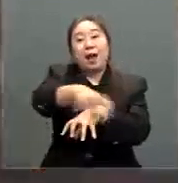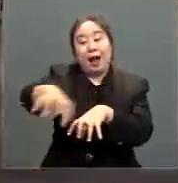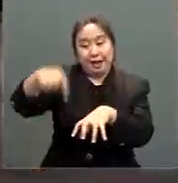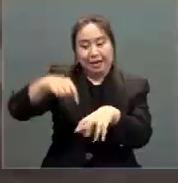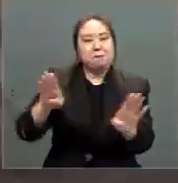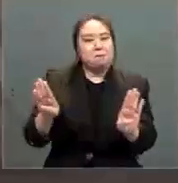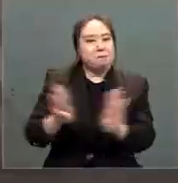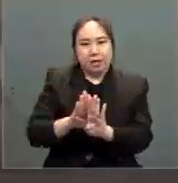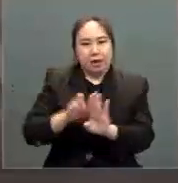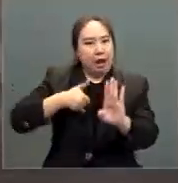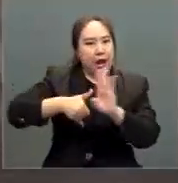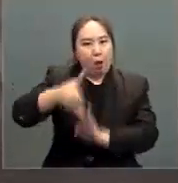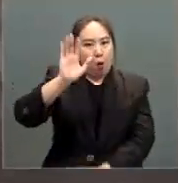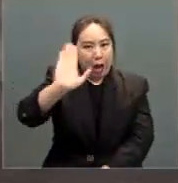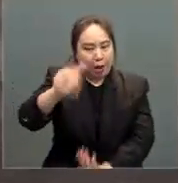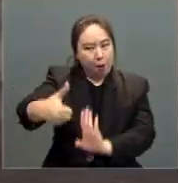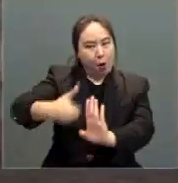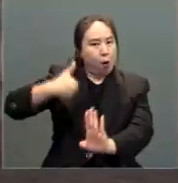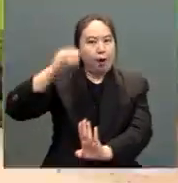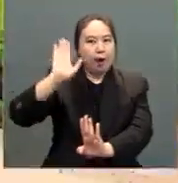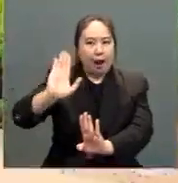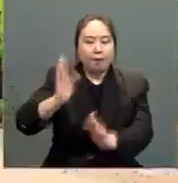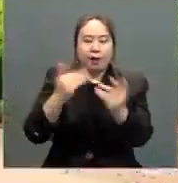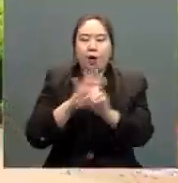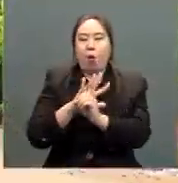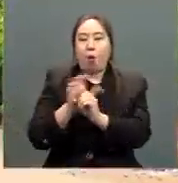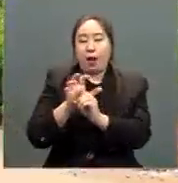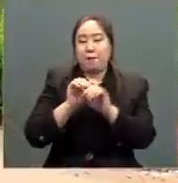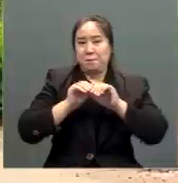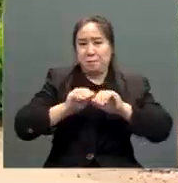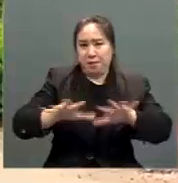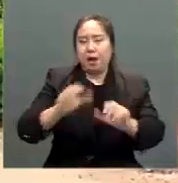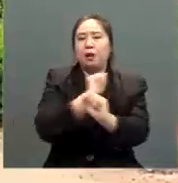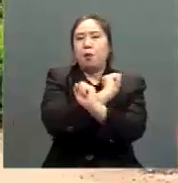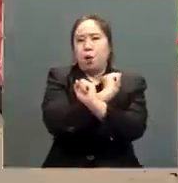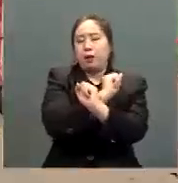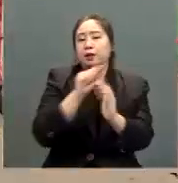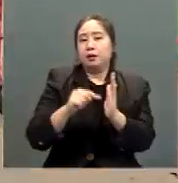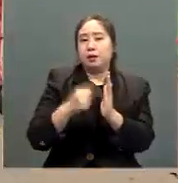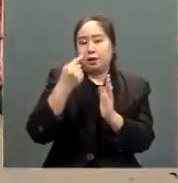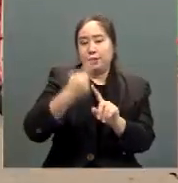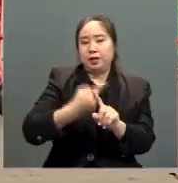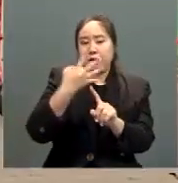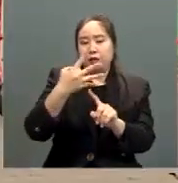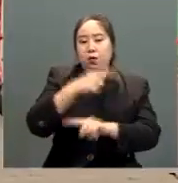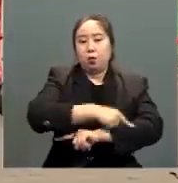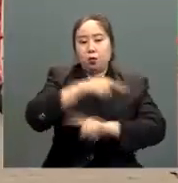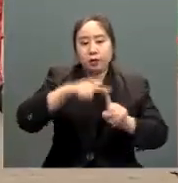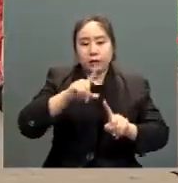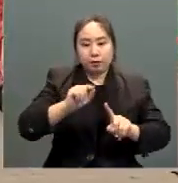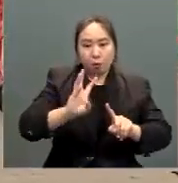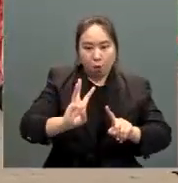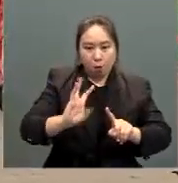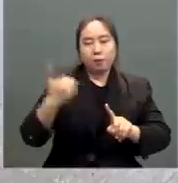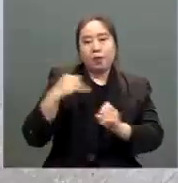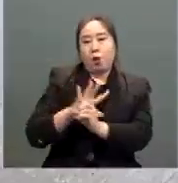เลยนะคะห้ามทั้งเข้าห้ามทั้งออกเพื่อควบคุมการแพร่ระบาดของไวรัสโควิด -19 ตั้งแต่วันที่26เมษายนหลังพบว่ามีผู้